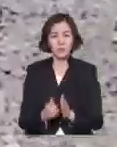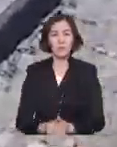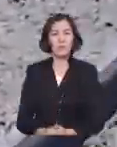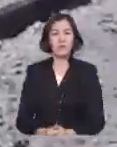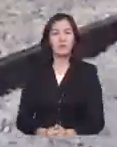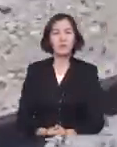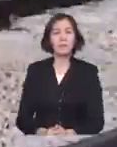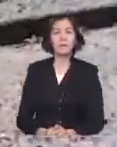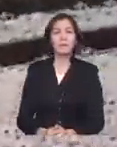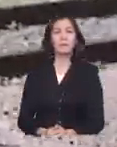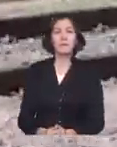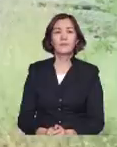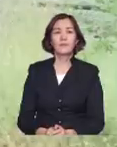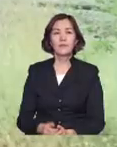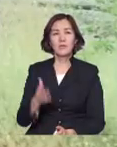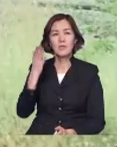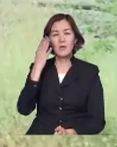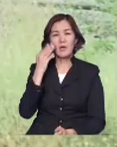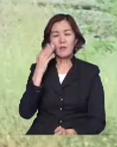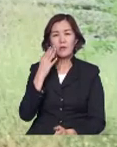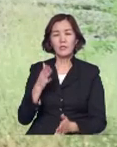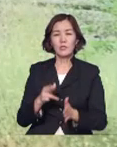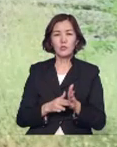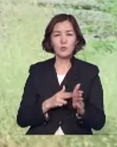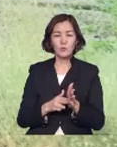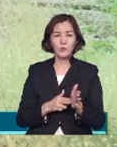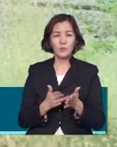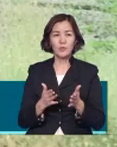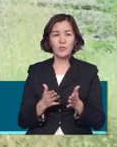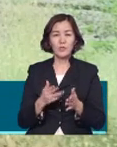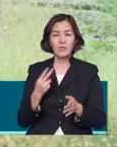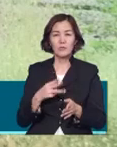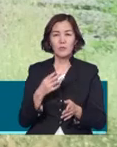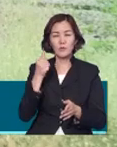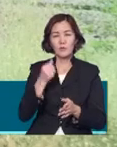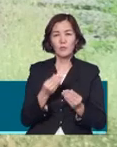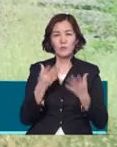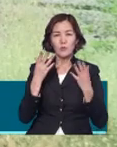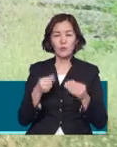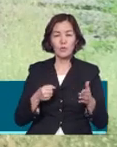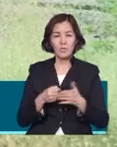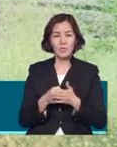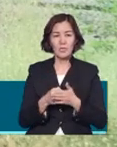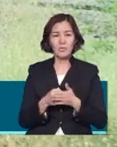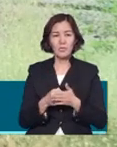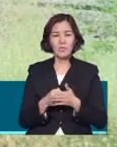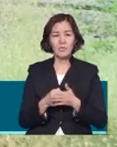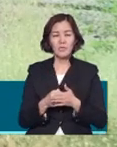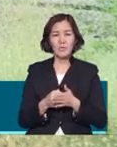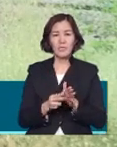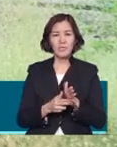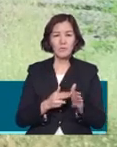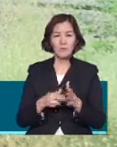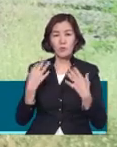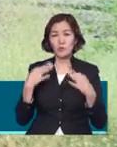талап етіп отыр. Алматы жол дистанциясы бойынша 2024 жылдың бүгінгі күнге шейін темір жолды